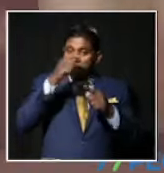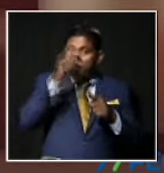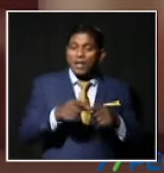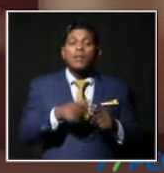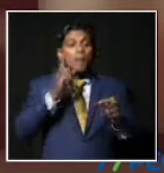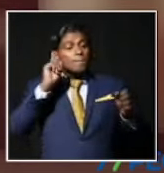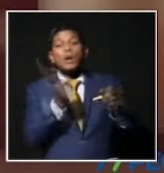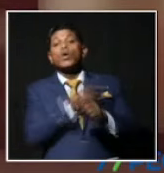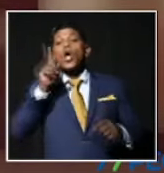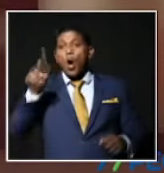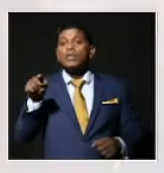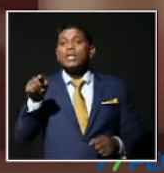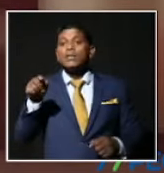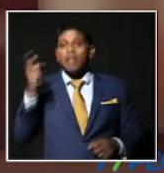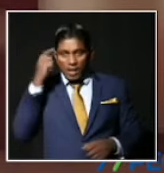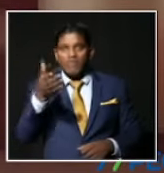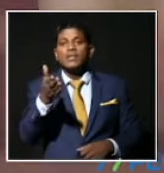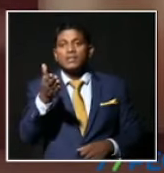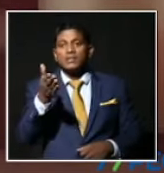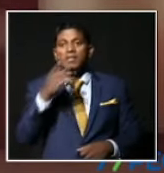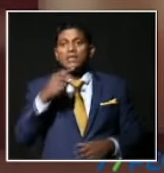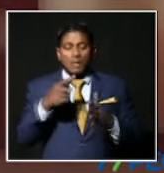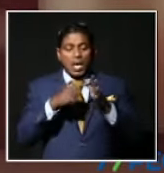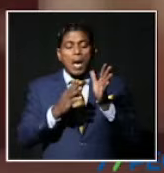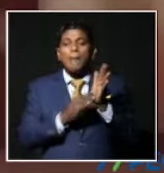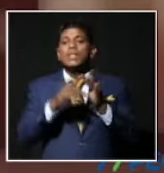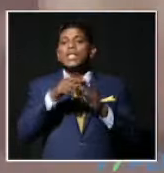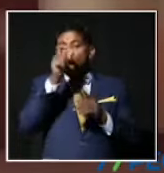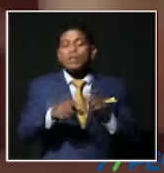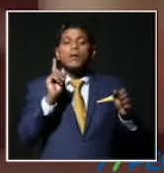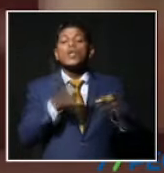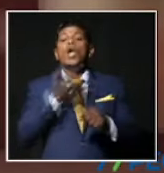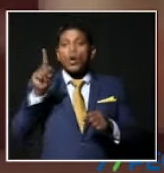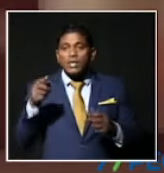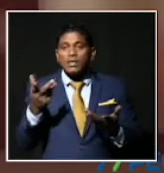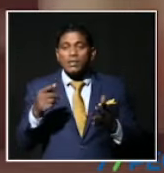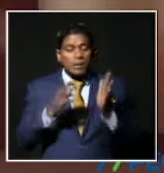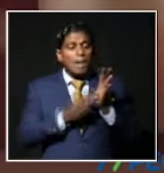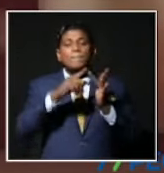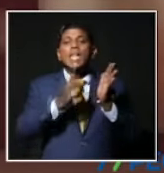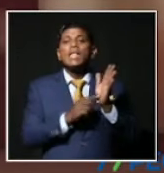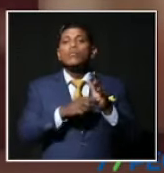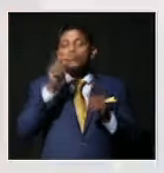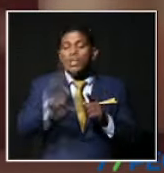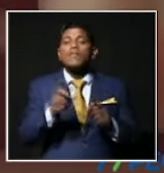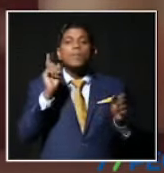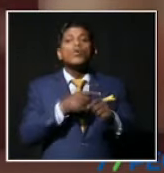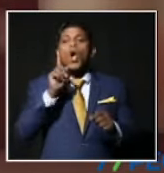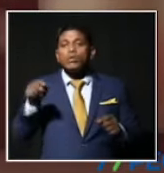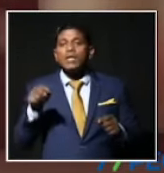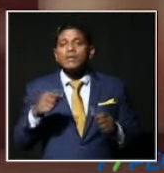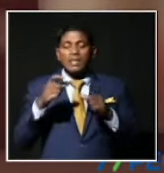දැම්මේ කවුද කියලා ඔබතුමා දන්නවද? ඒ අමිර්තලිංගම් කවුද ඝාතනය කරලා දැම්මේ? නීලන් තිරුචෙල්ලම් වගේ කවුද මරලා දැම්මේ?